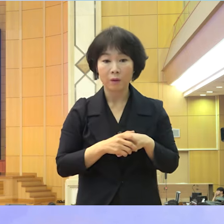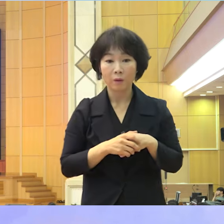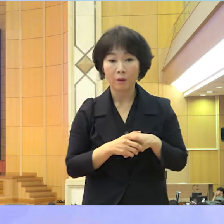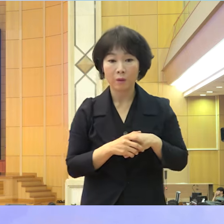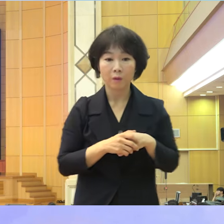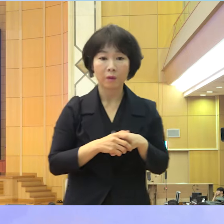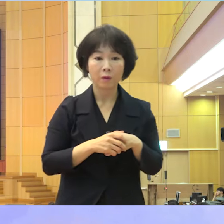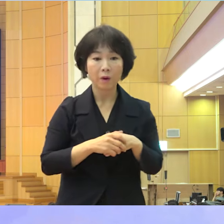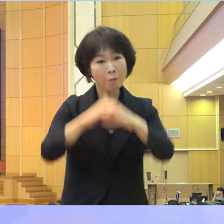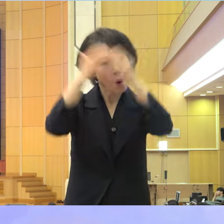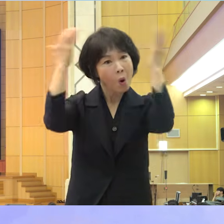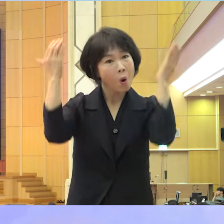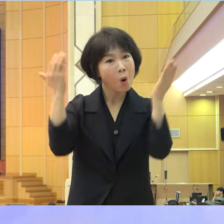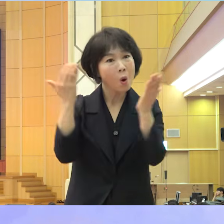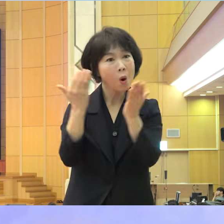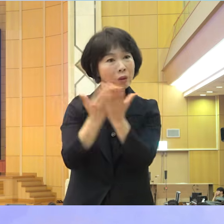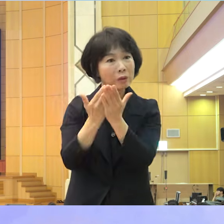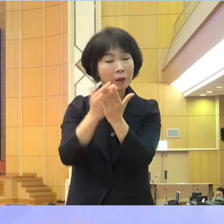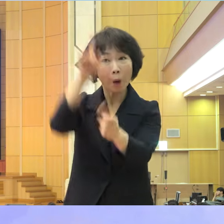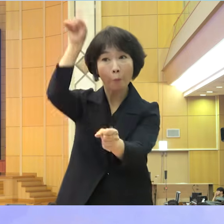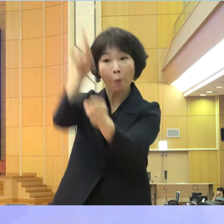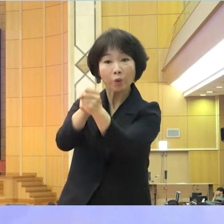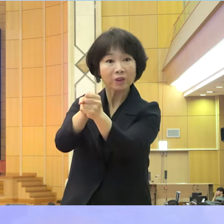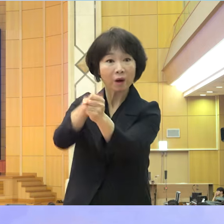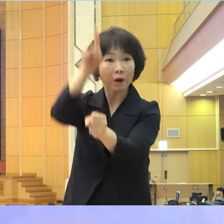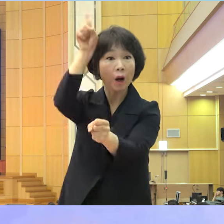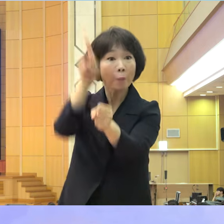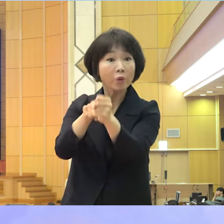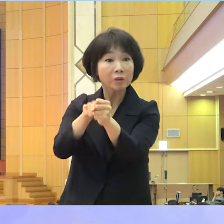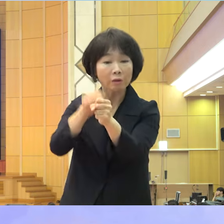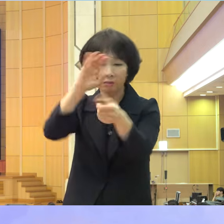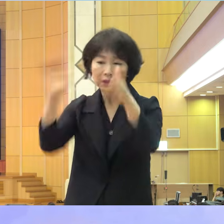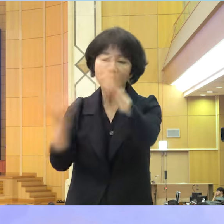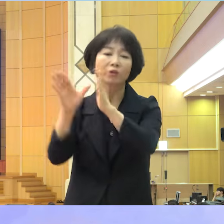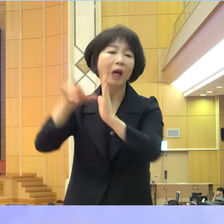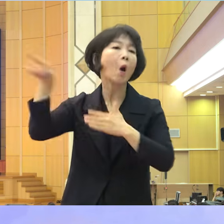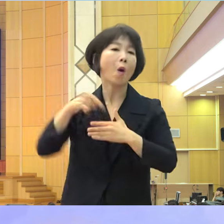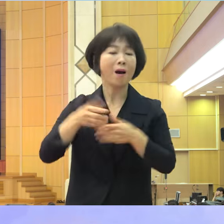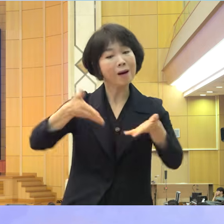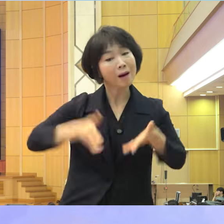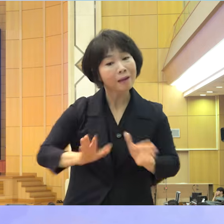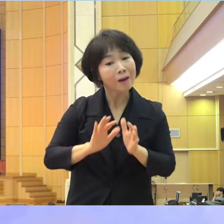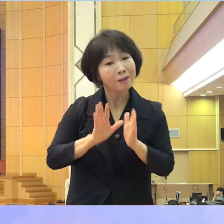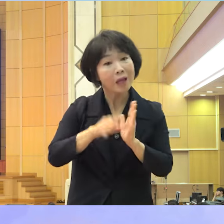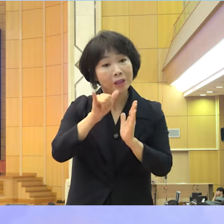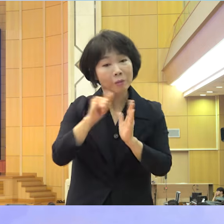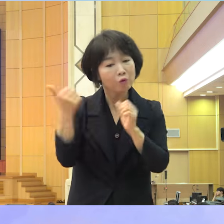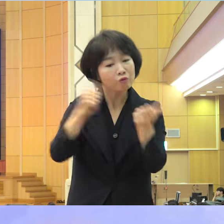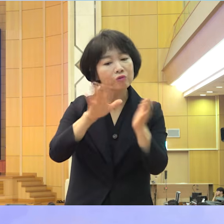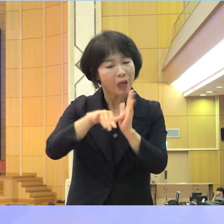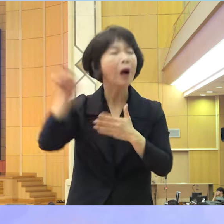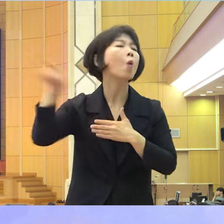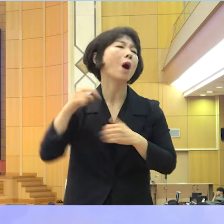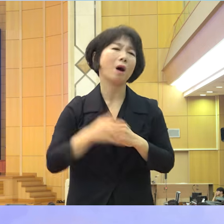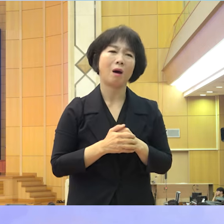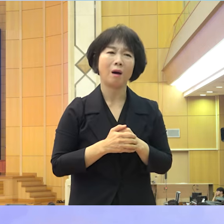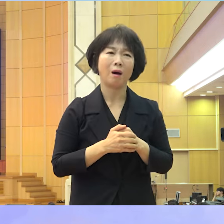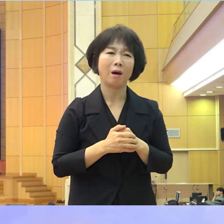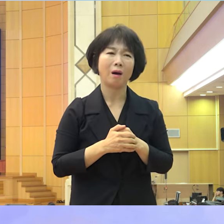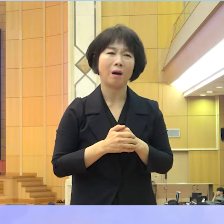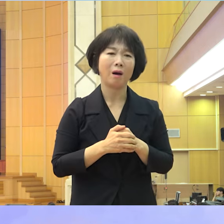그 목적을 이룰 때가 있나니, 날 때가 있으면 죽을 때가